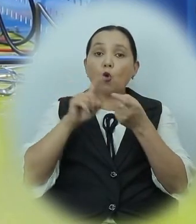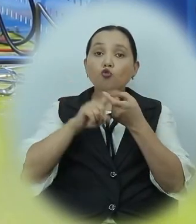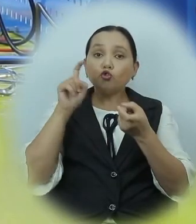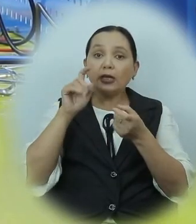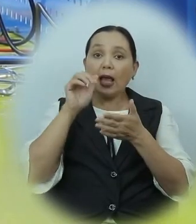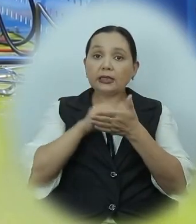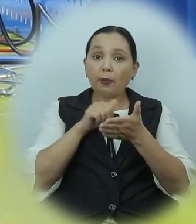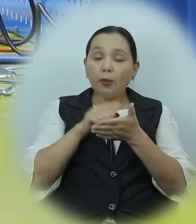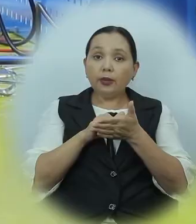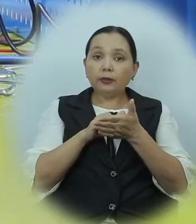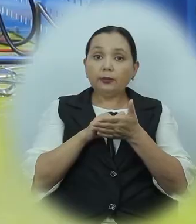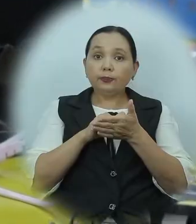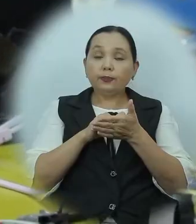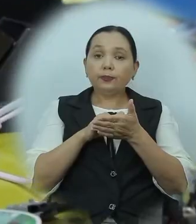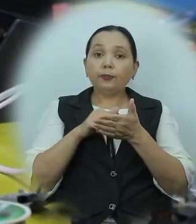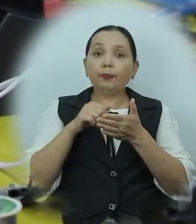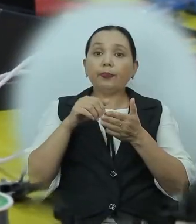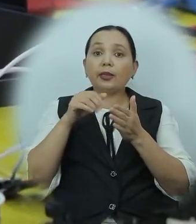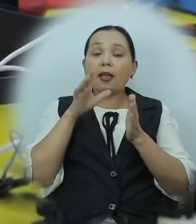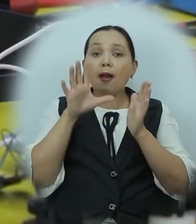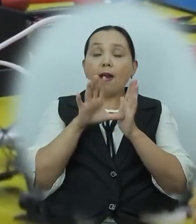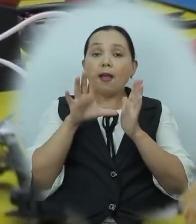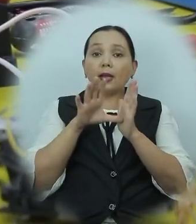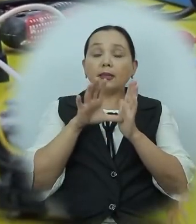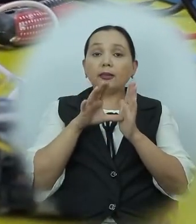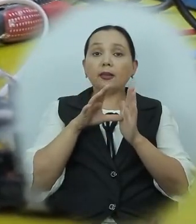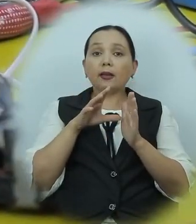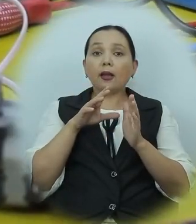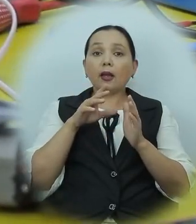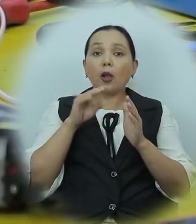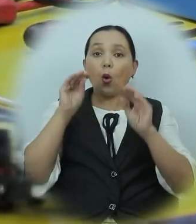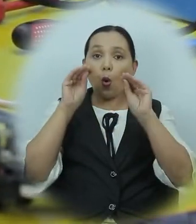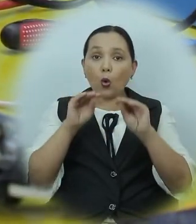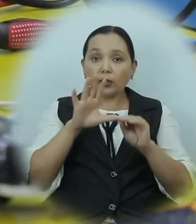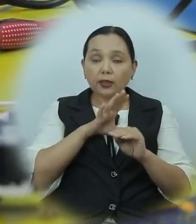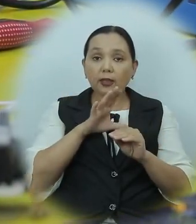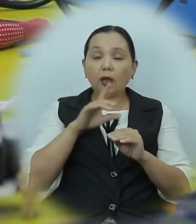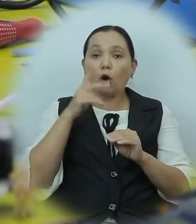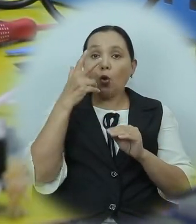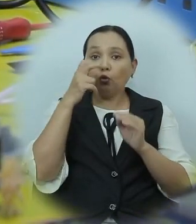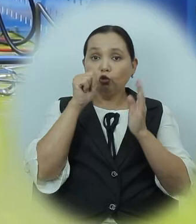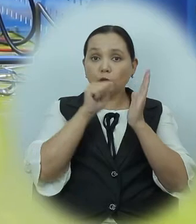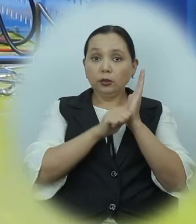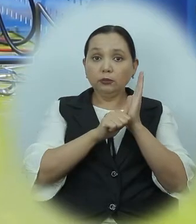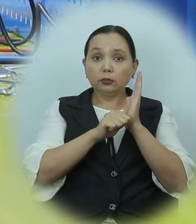sababli mana elektr kavcharlagichni qo'ydik, uni